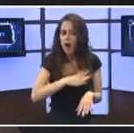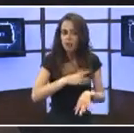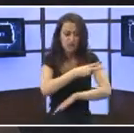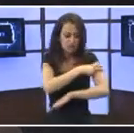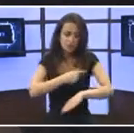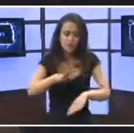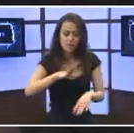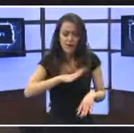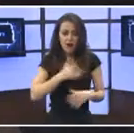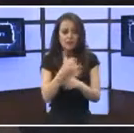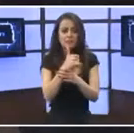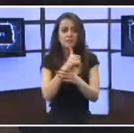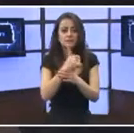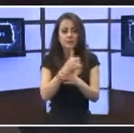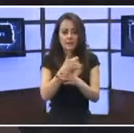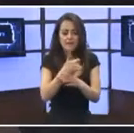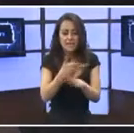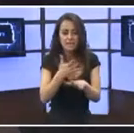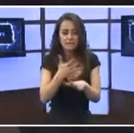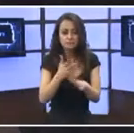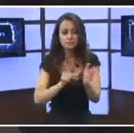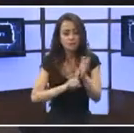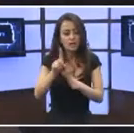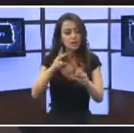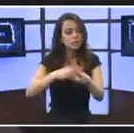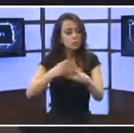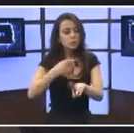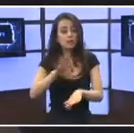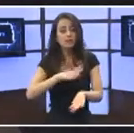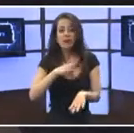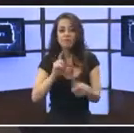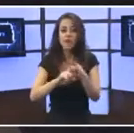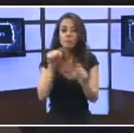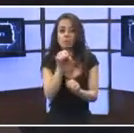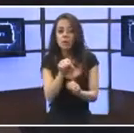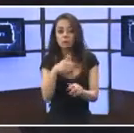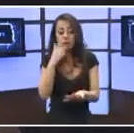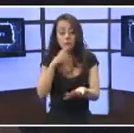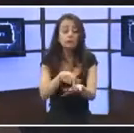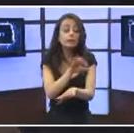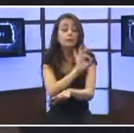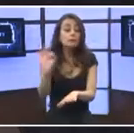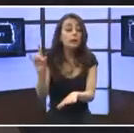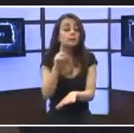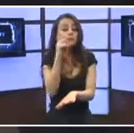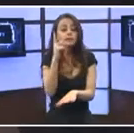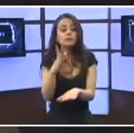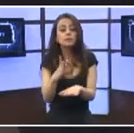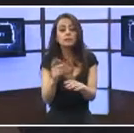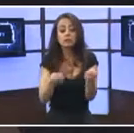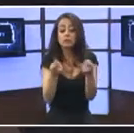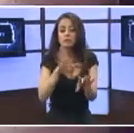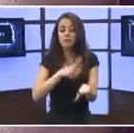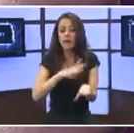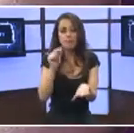büyük yakın meslek. 35 tane meslek evet. kursları evet, var. Evet. Ve orada inanılmaz bir güzellik. Kesinlikle. Zaten